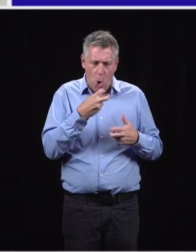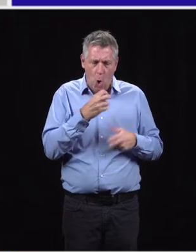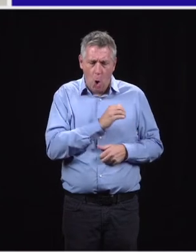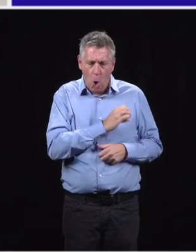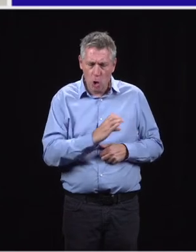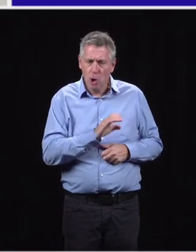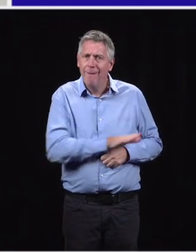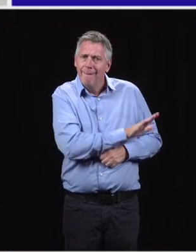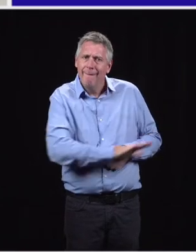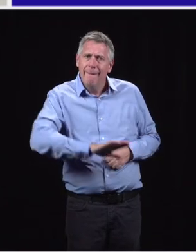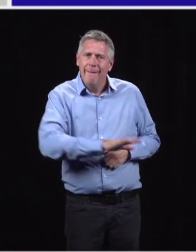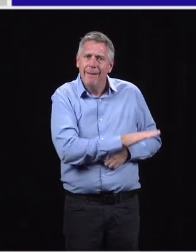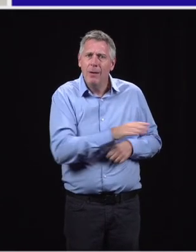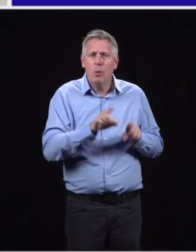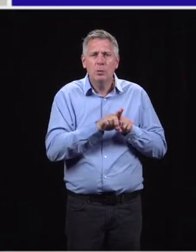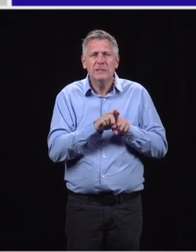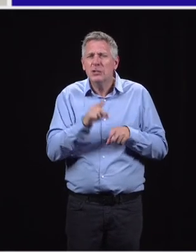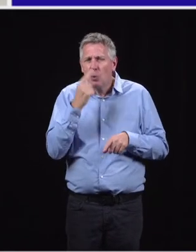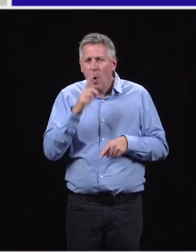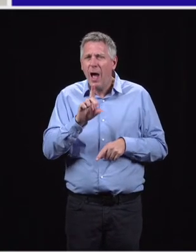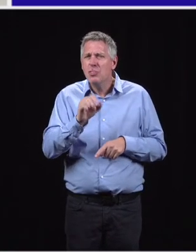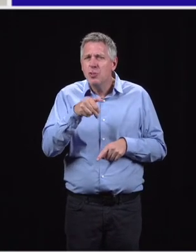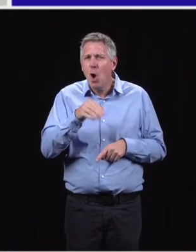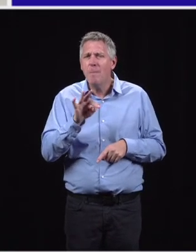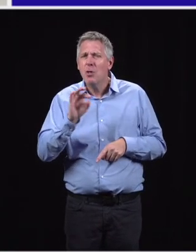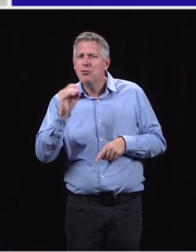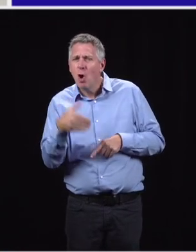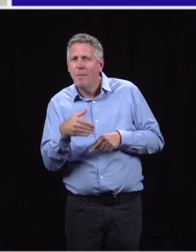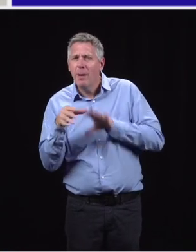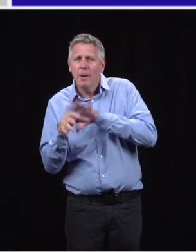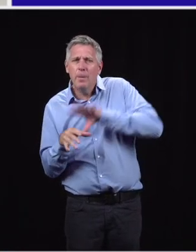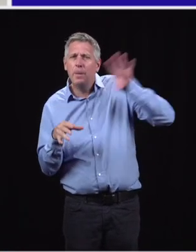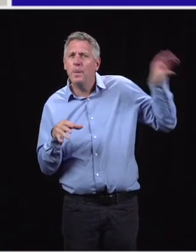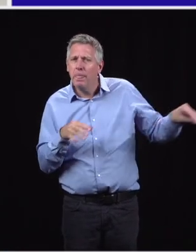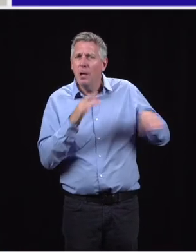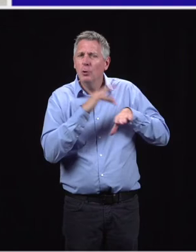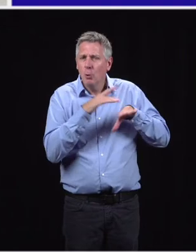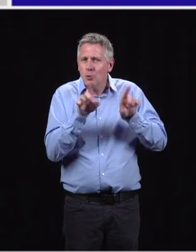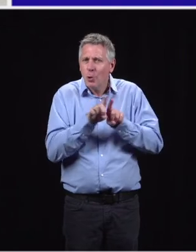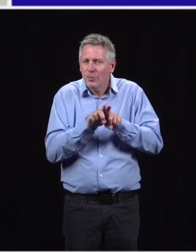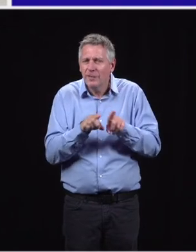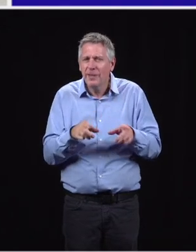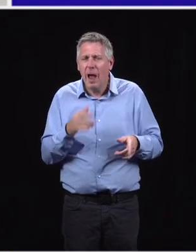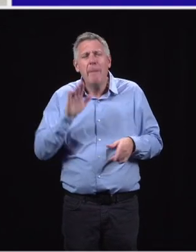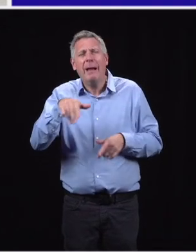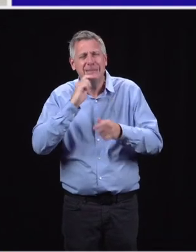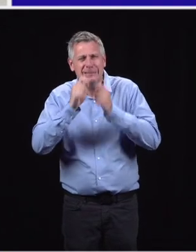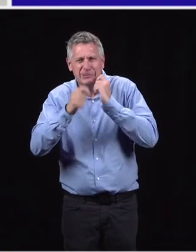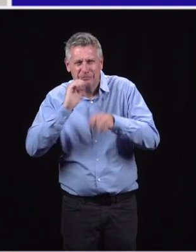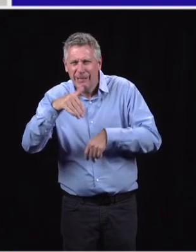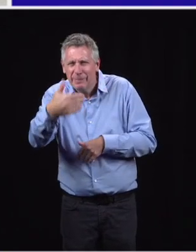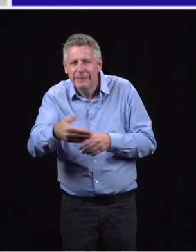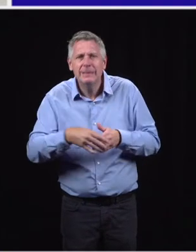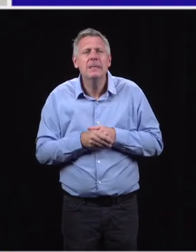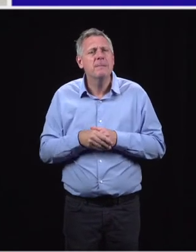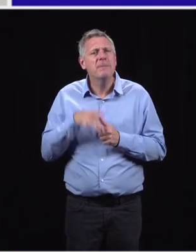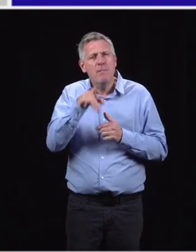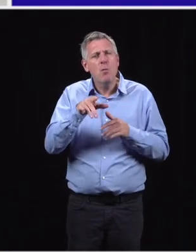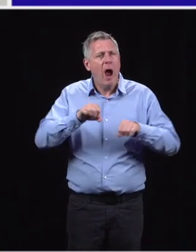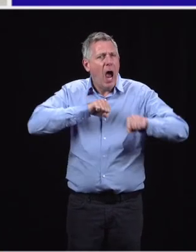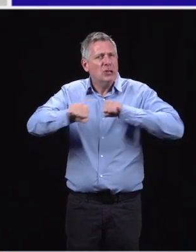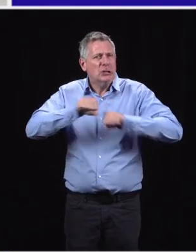de France ils sont même allé outre-mer on en parlera tout à l'heure comment est-ce que vous vous allez pouvoir continuer à agir quels sont finalement